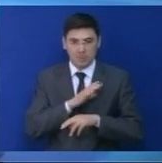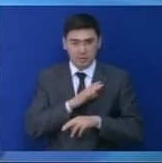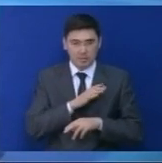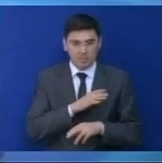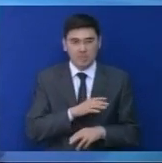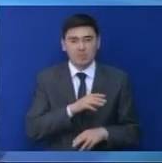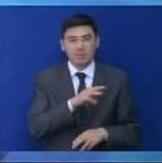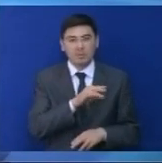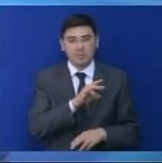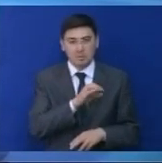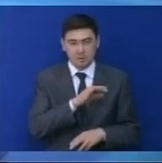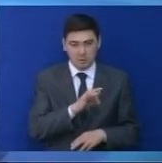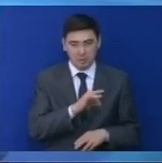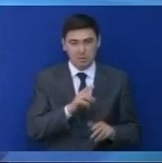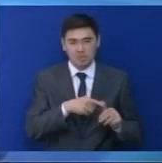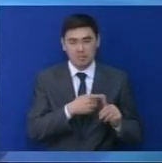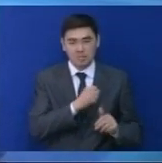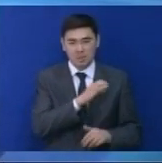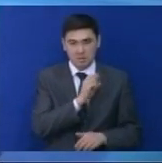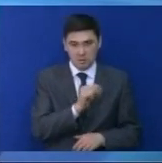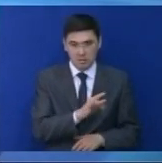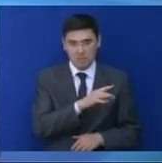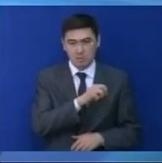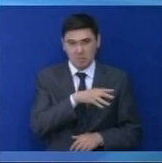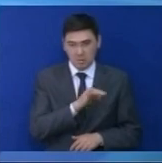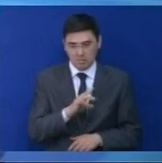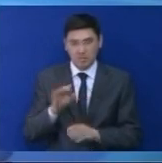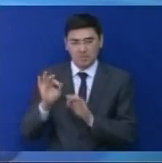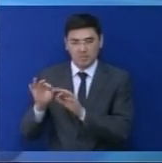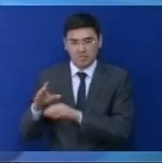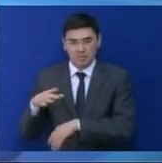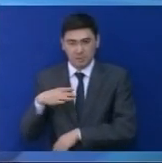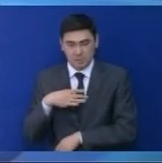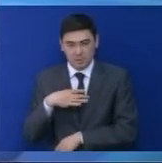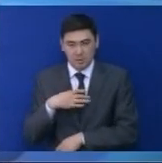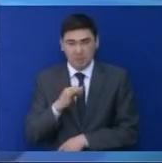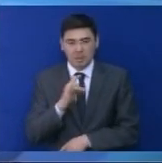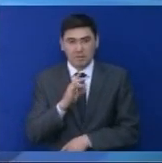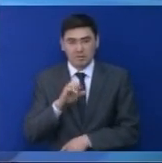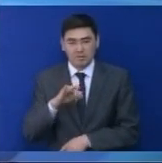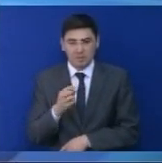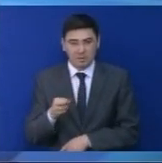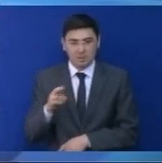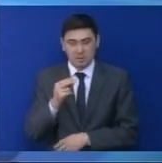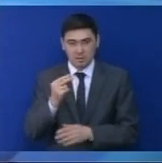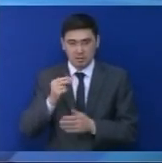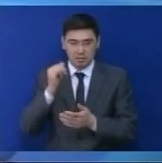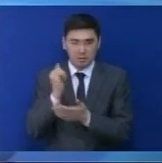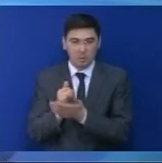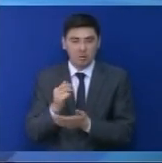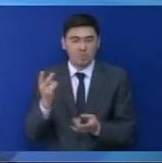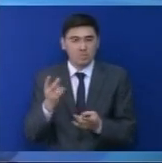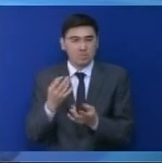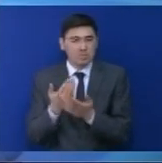сказал премьер-министр Аскар Мамин. Глава правительства поручил активизировать работу по инвестициям в основной капитал. Он также сделал